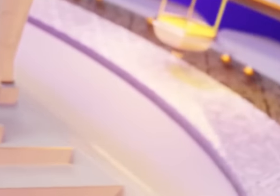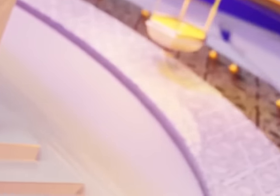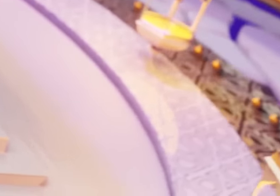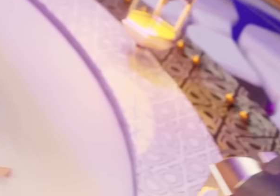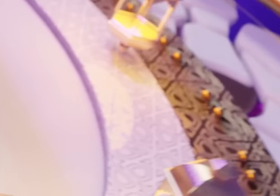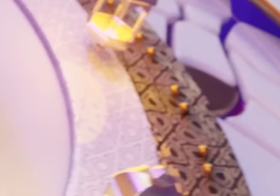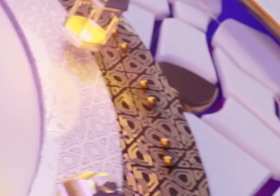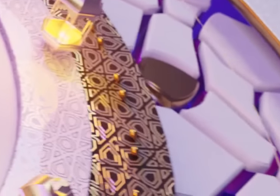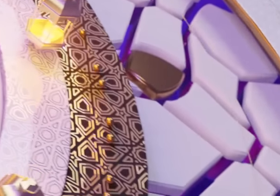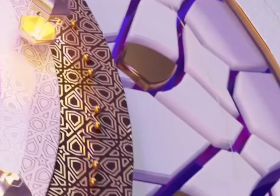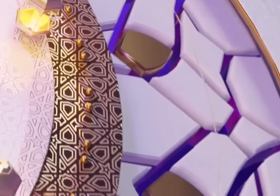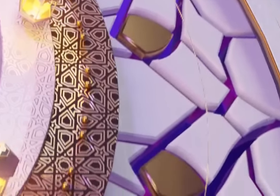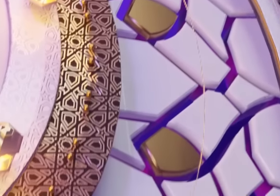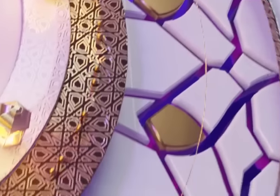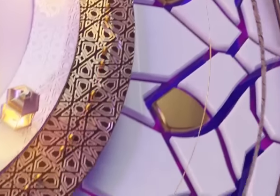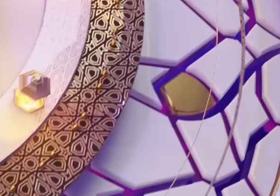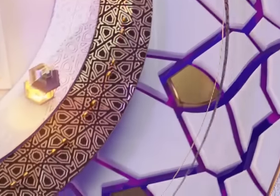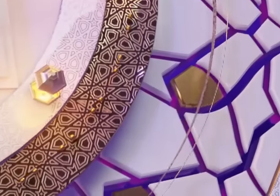رب